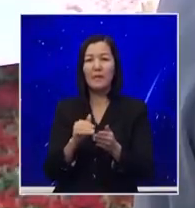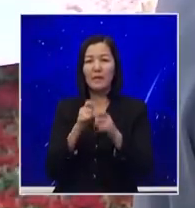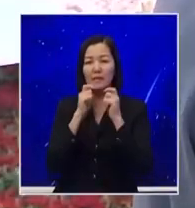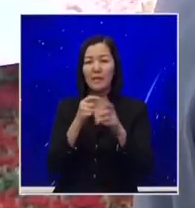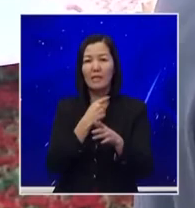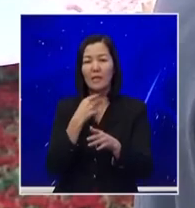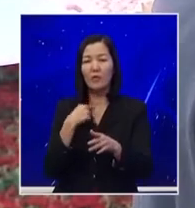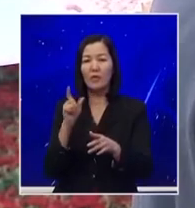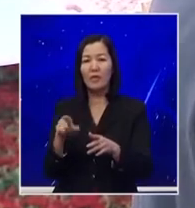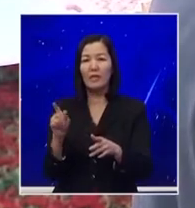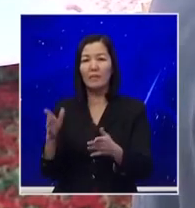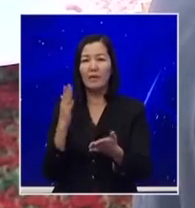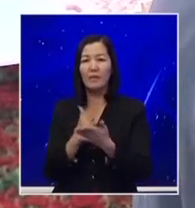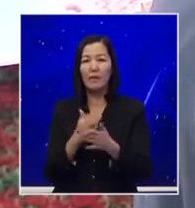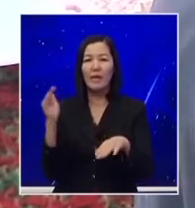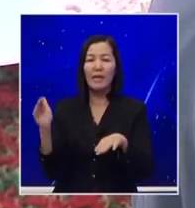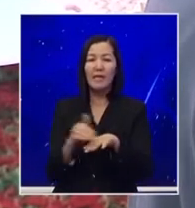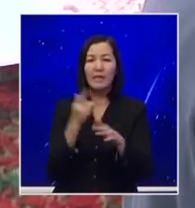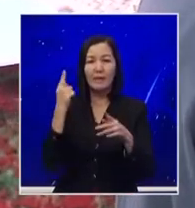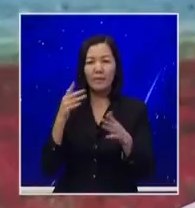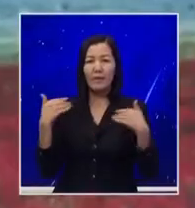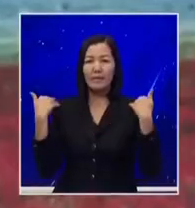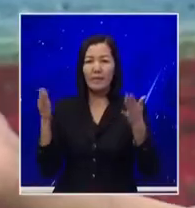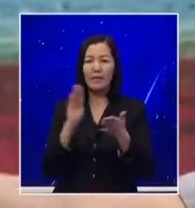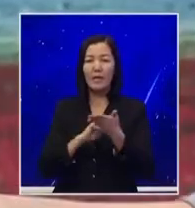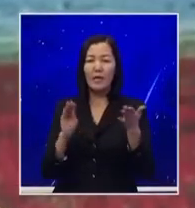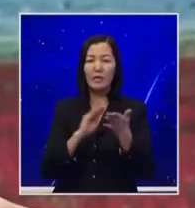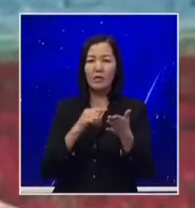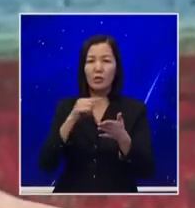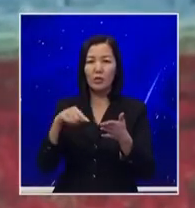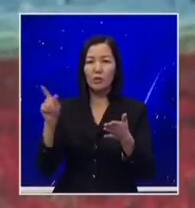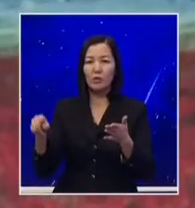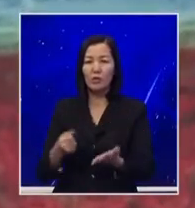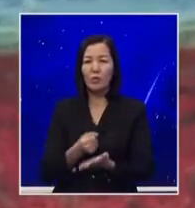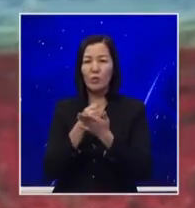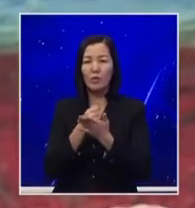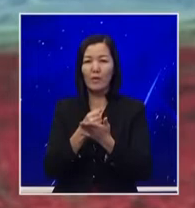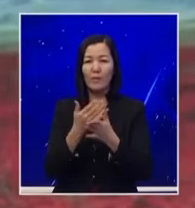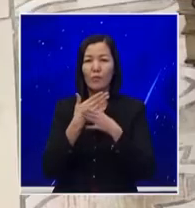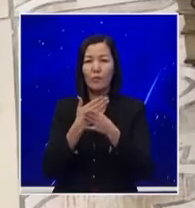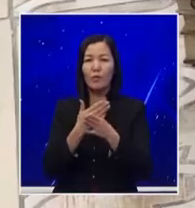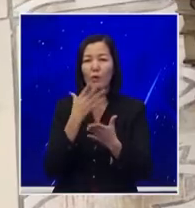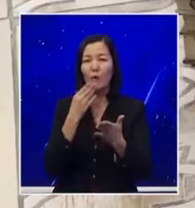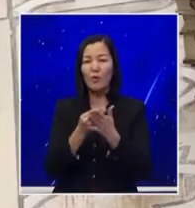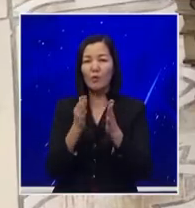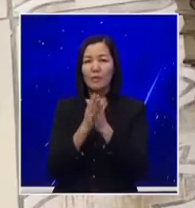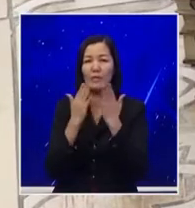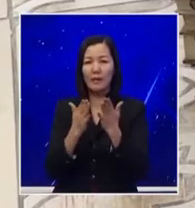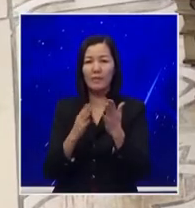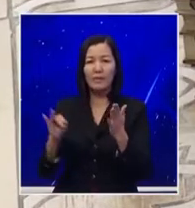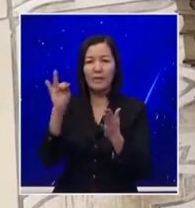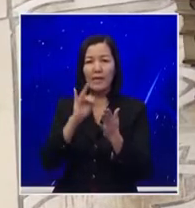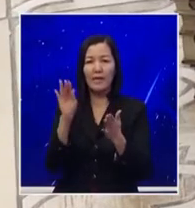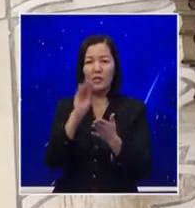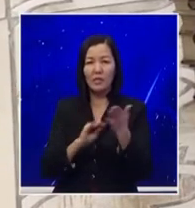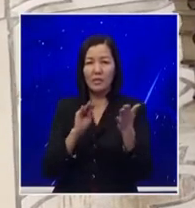талдықорғандықтар да бар. Сонымен қатар игі бастаманы белгілі ақын жазушылар да қолдап үн қосты. Олар өз туындыларымен қатар ел тарихы